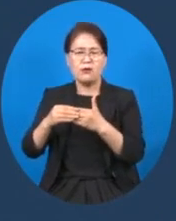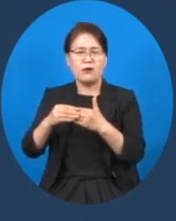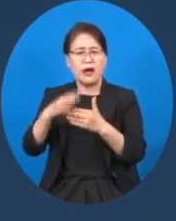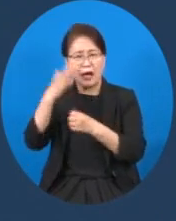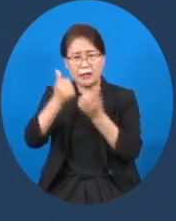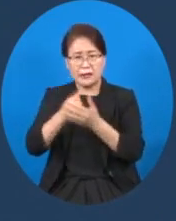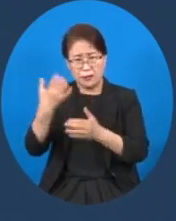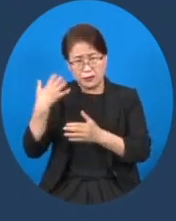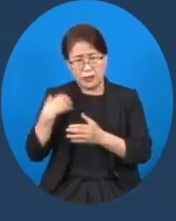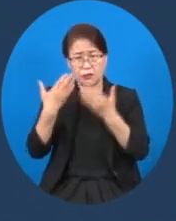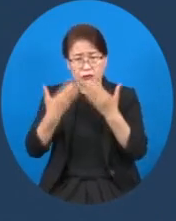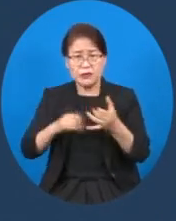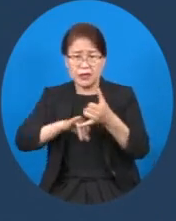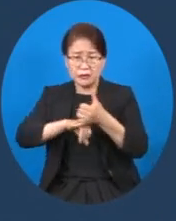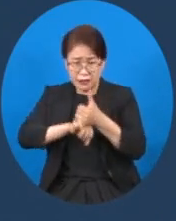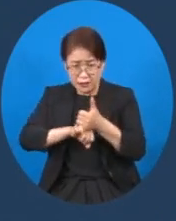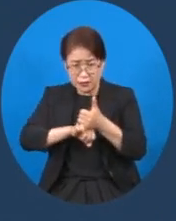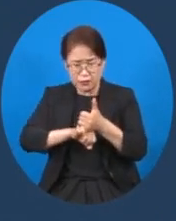책임져 주시겠다는 거예요.